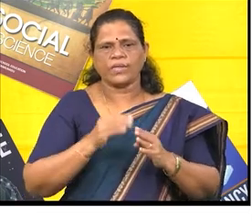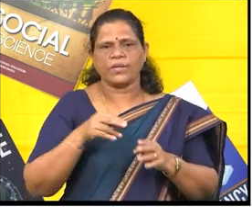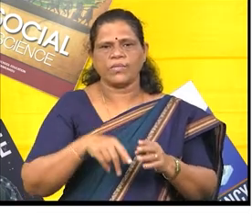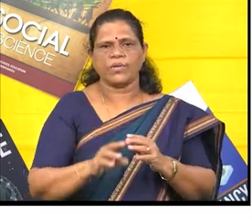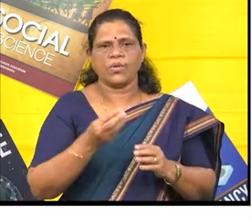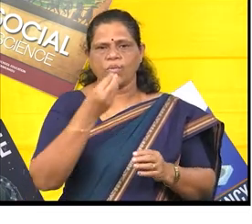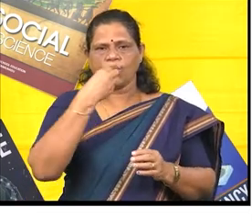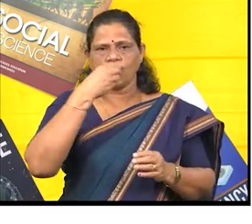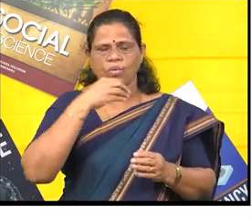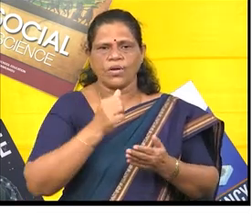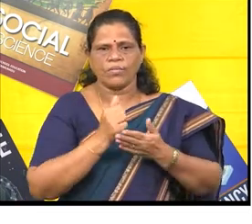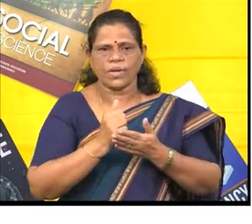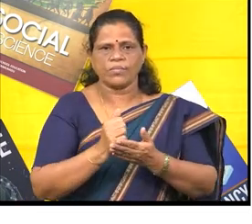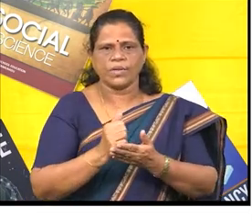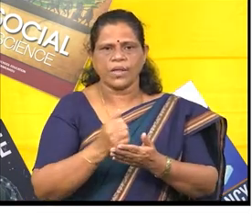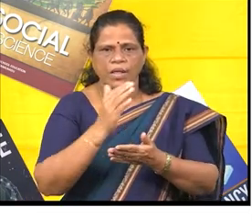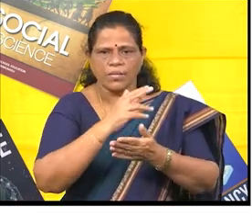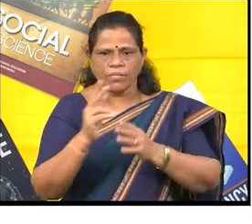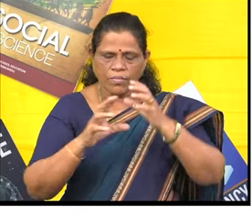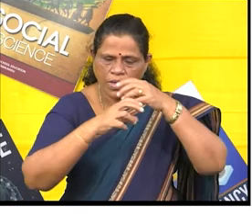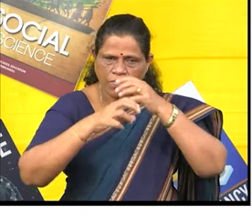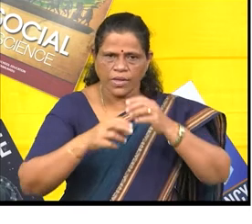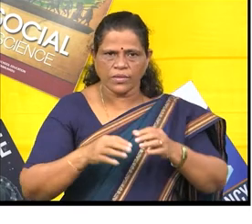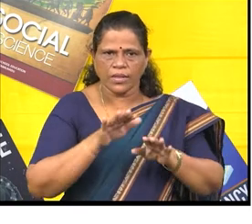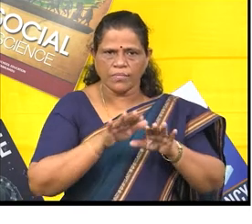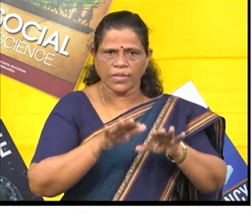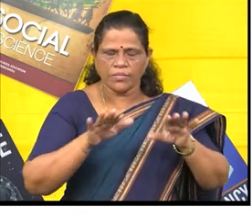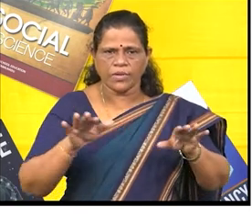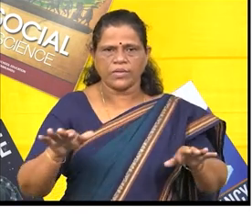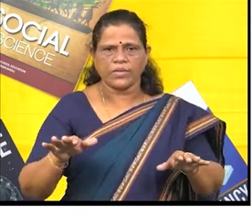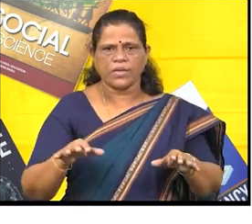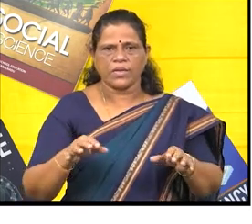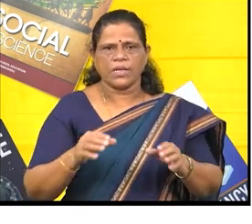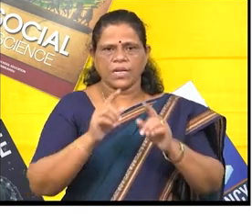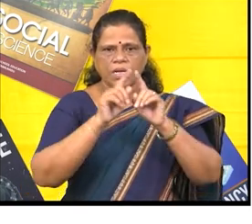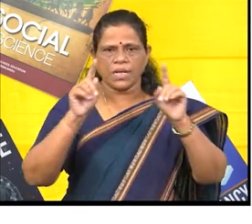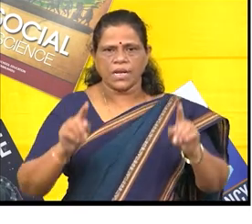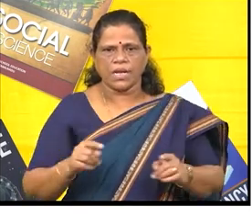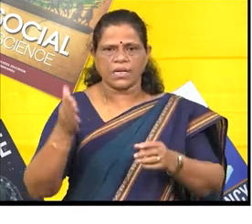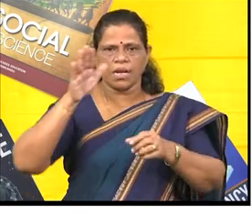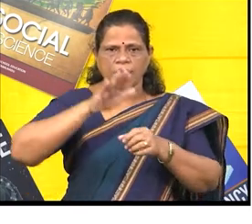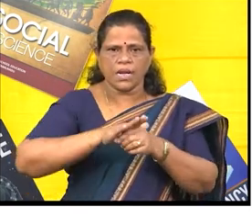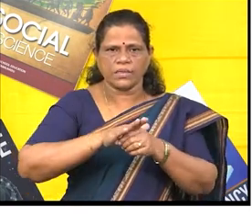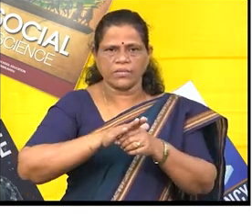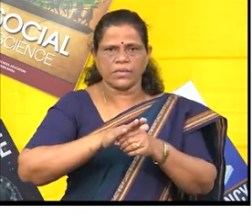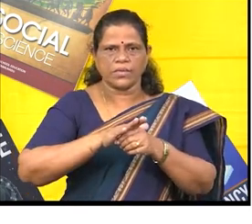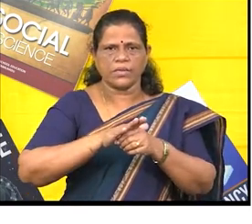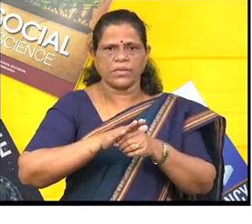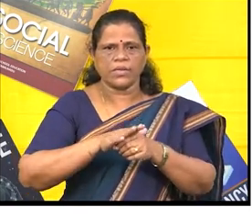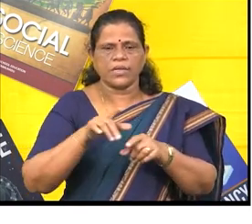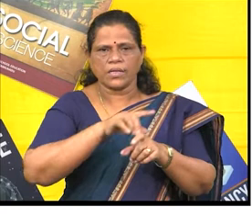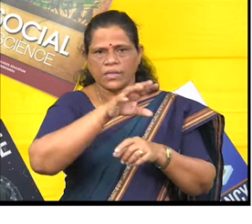பொறுத்தவரையிலும் உணவை பயன்படுத்துதல், அதை பகுப்பாய்வு செய்தல், பதப்படுத்துதல், டின்களில் கலன்களில் அடைத்து